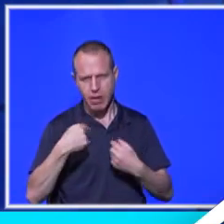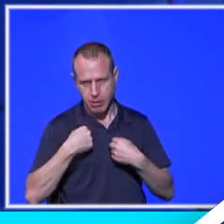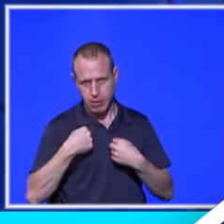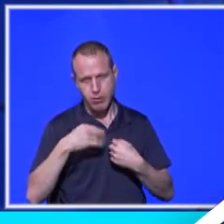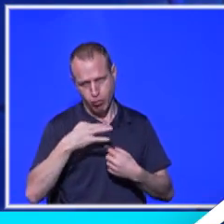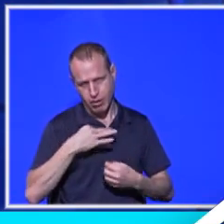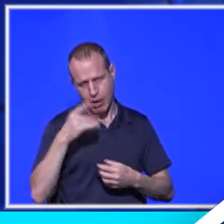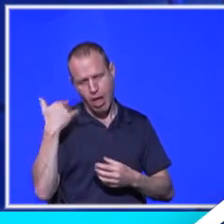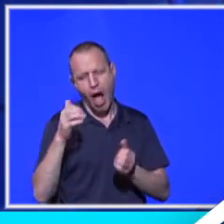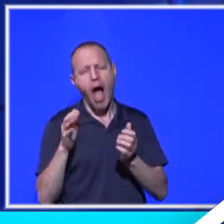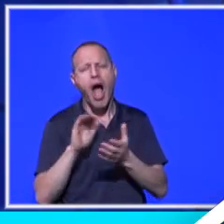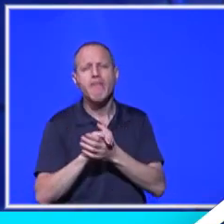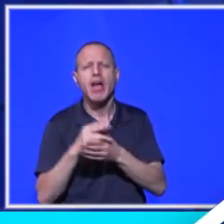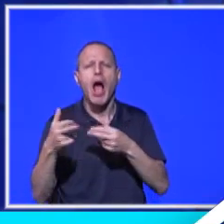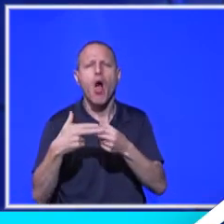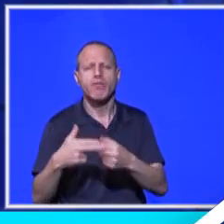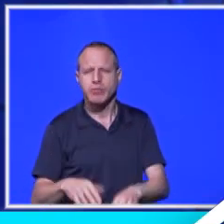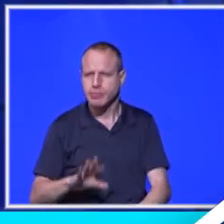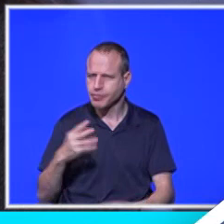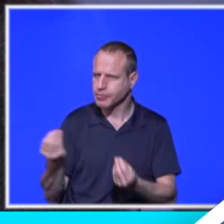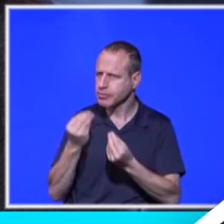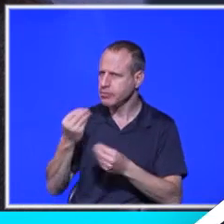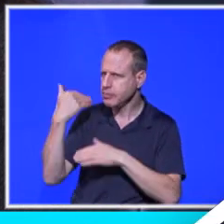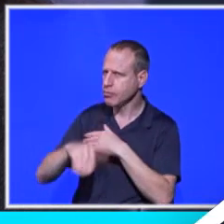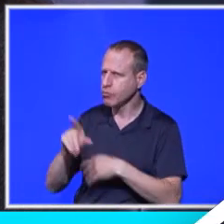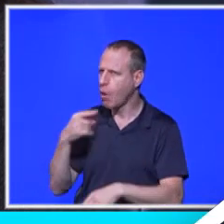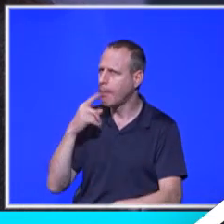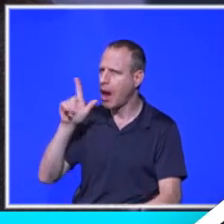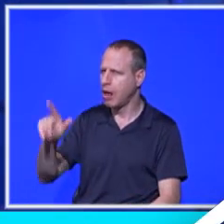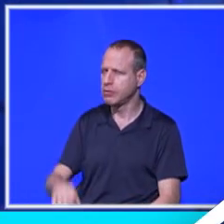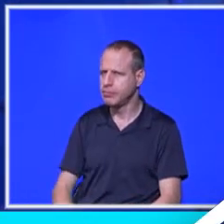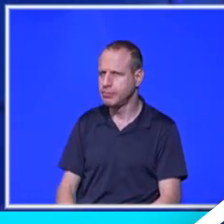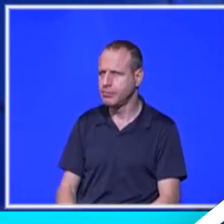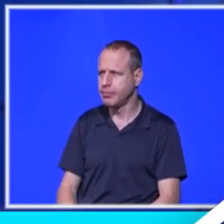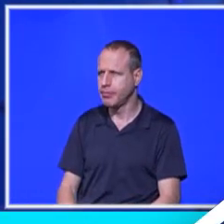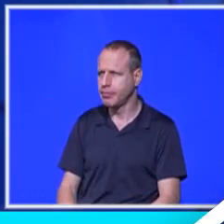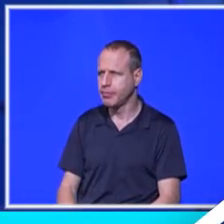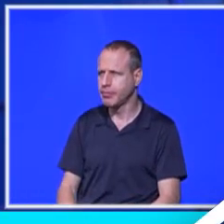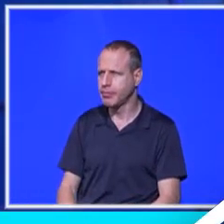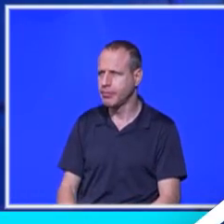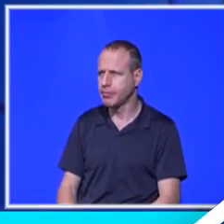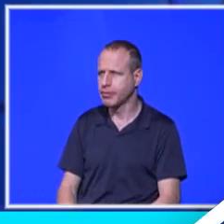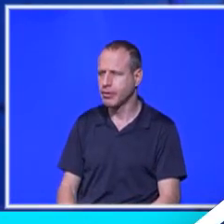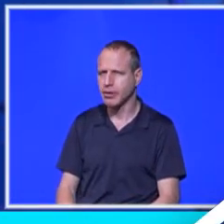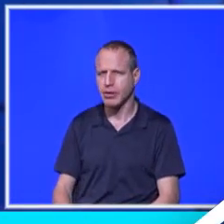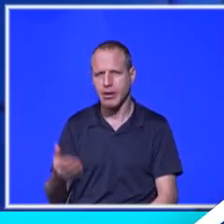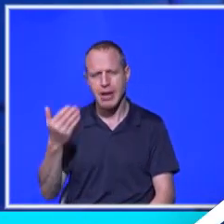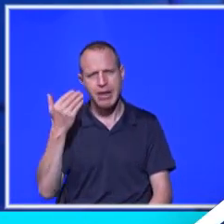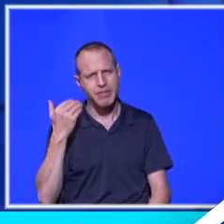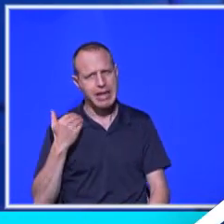חבר קרוב. מה הדבר האחרון שהוא אמר לך? תראי,